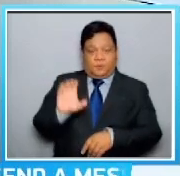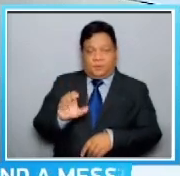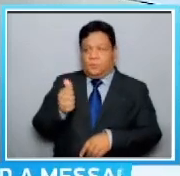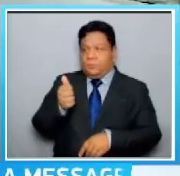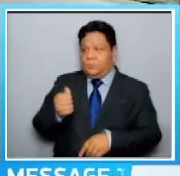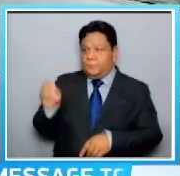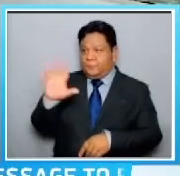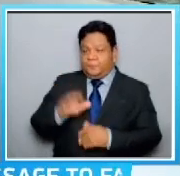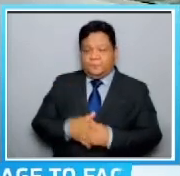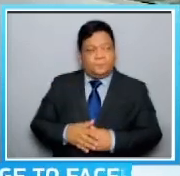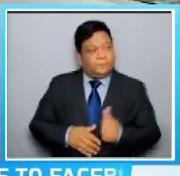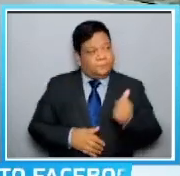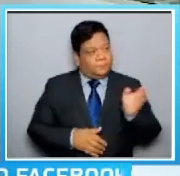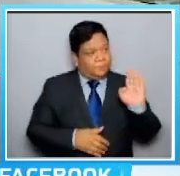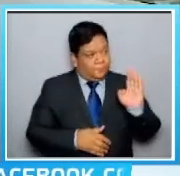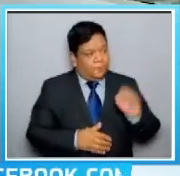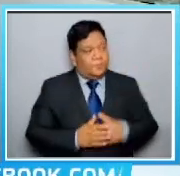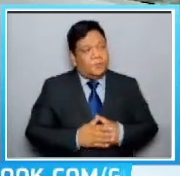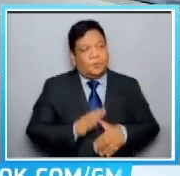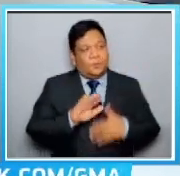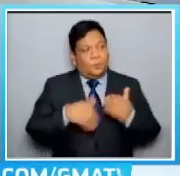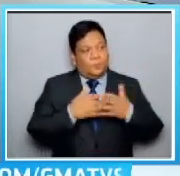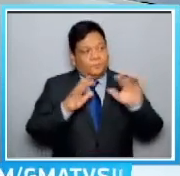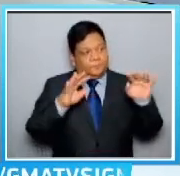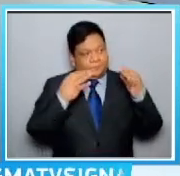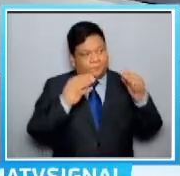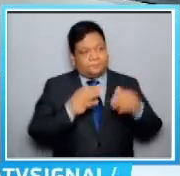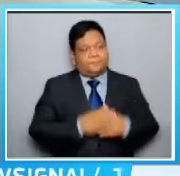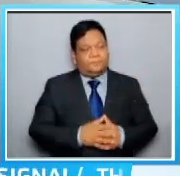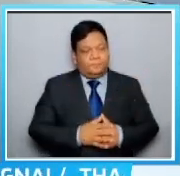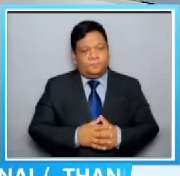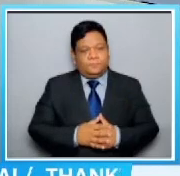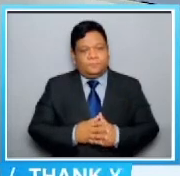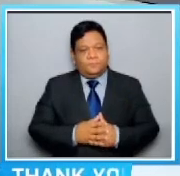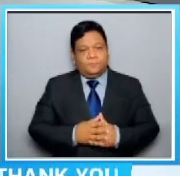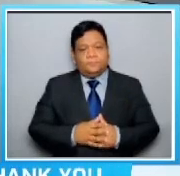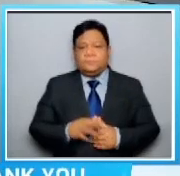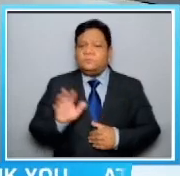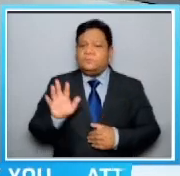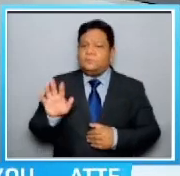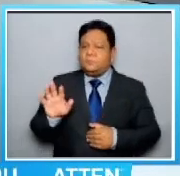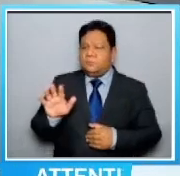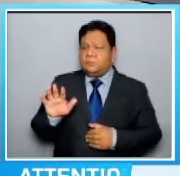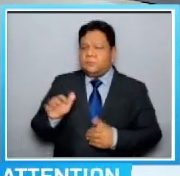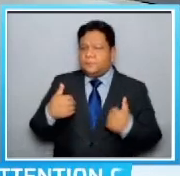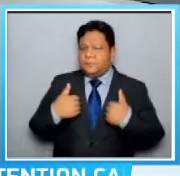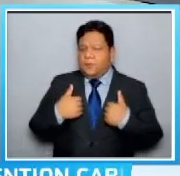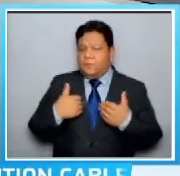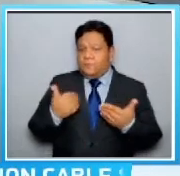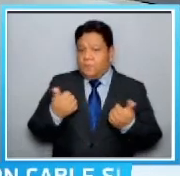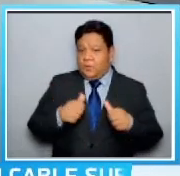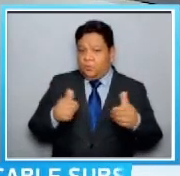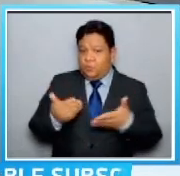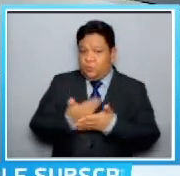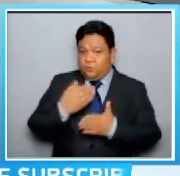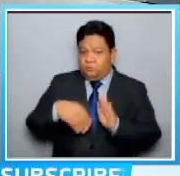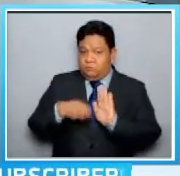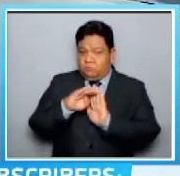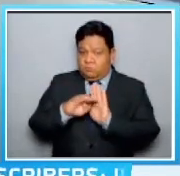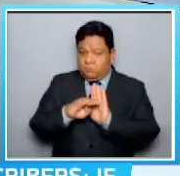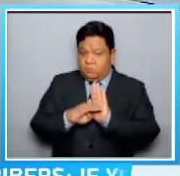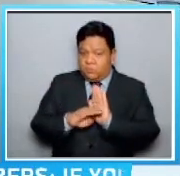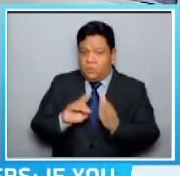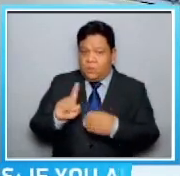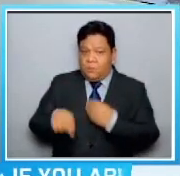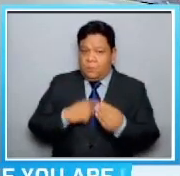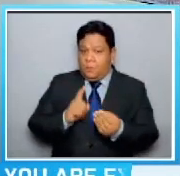Connie. Magandang hali po sa inyo at sa lahat po ng nakasubaybay sa inyong programa. Meron ba kayong bagong mga patakaran pagdating po naman sa